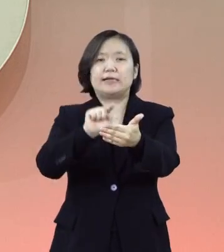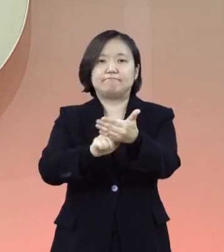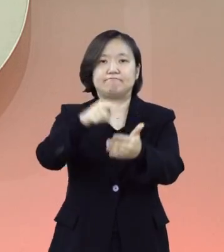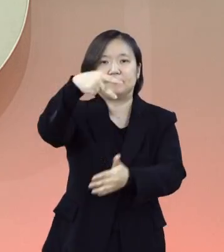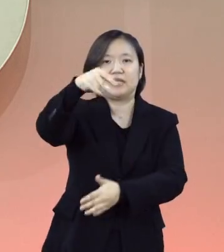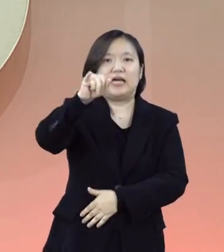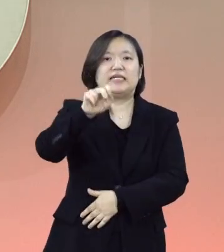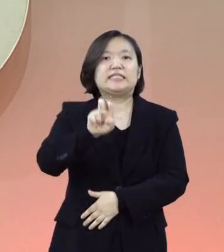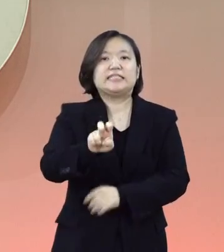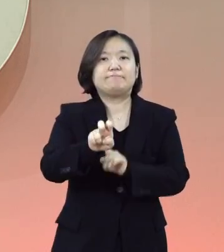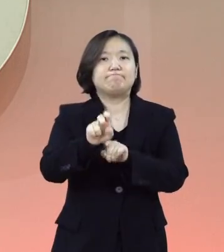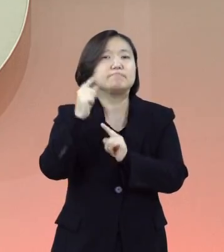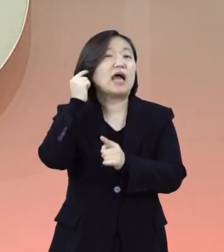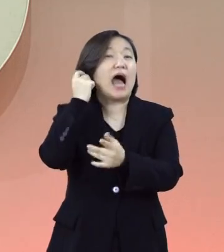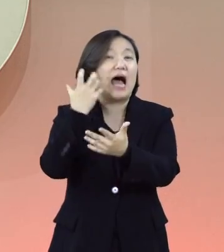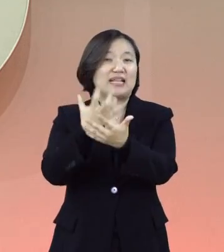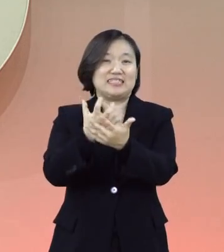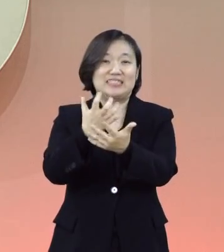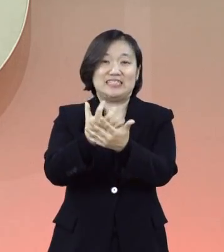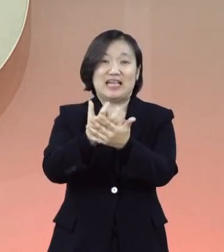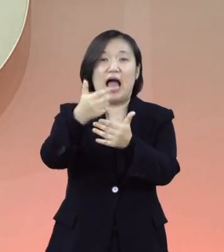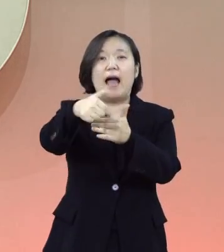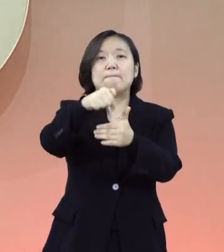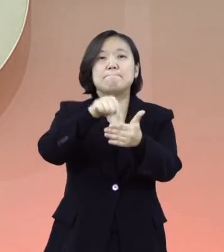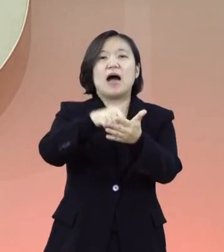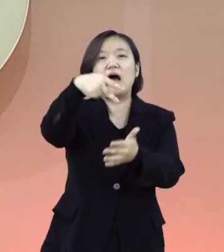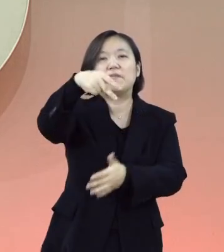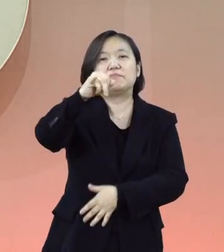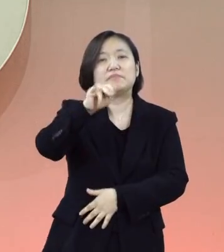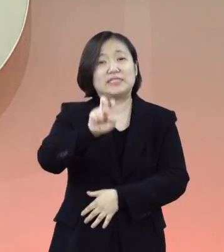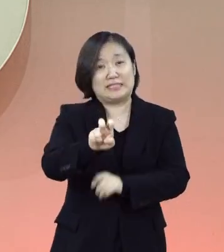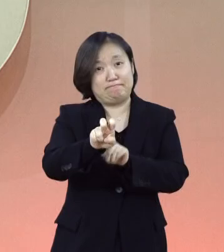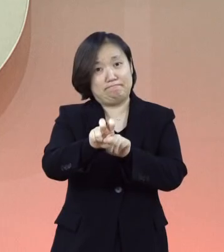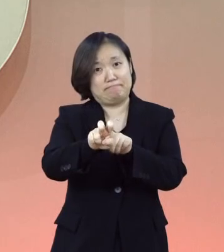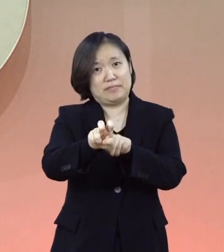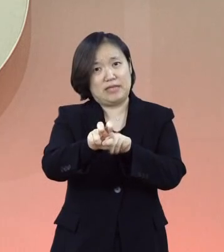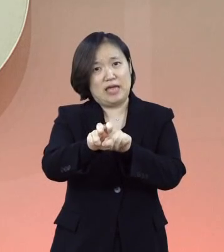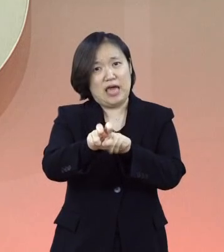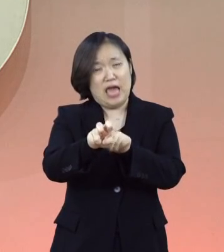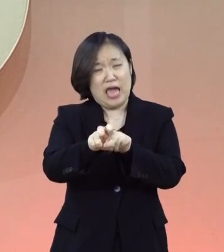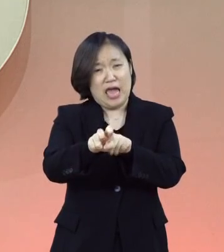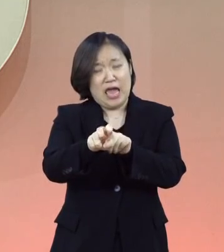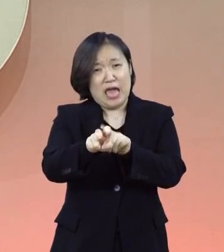연구하는 불교학의 한 종파를